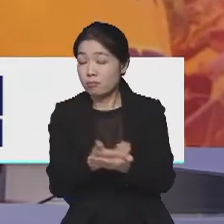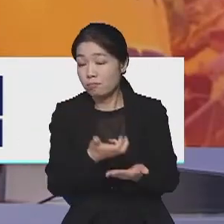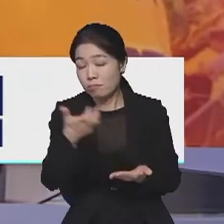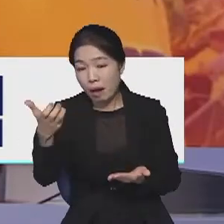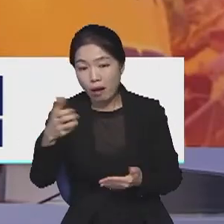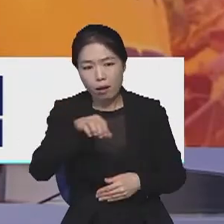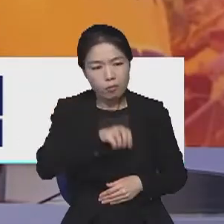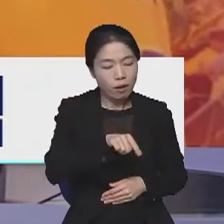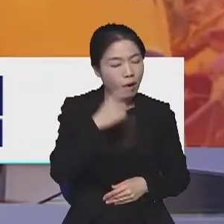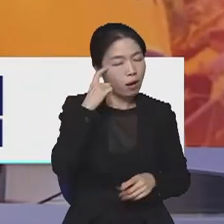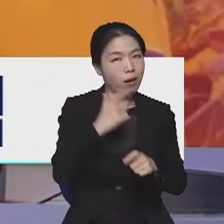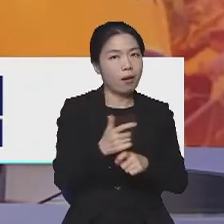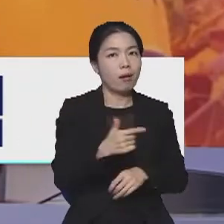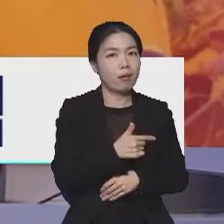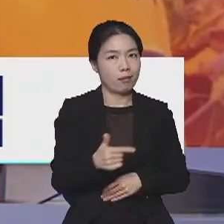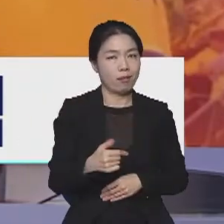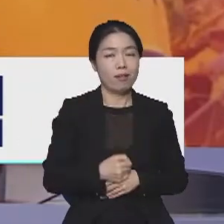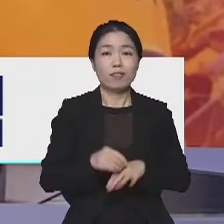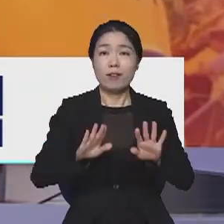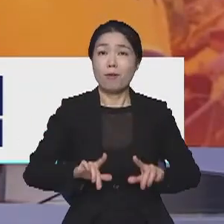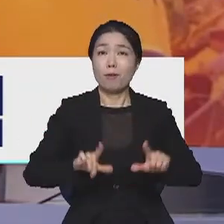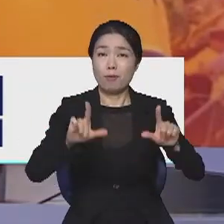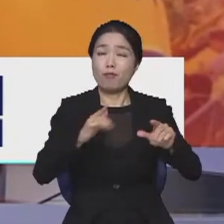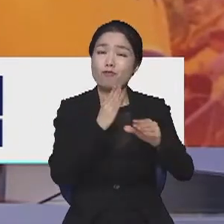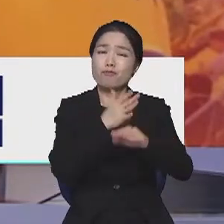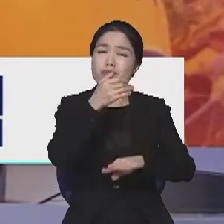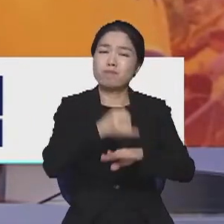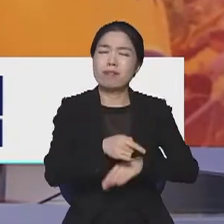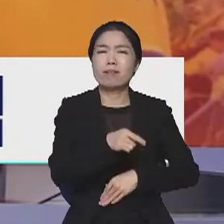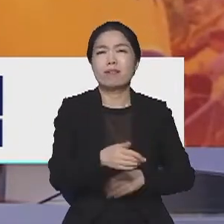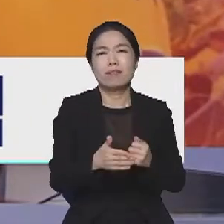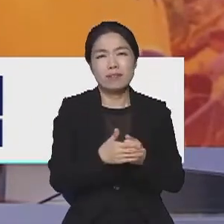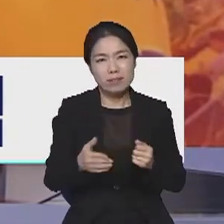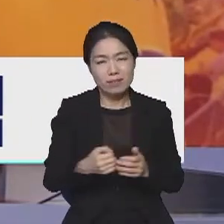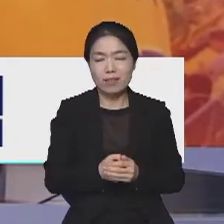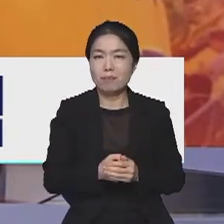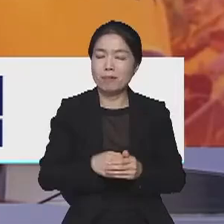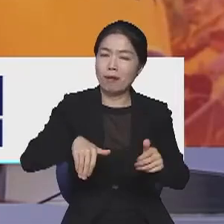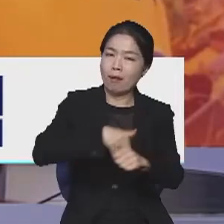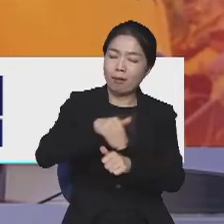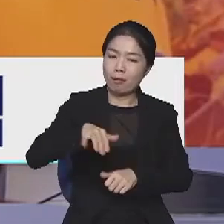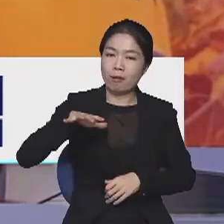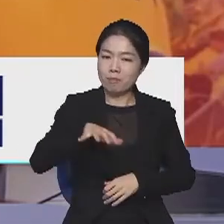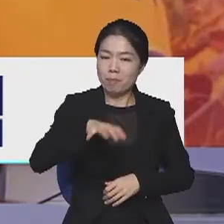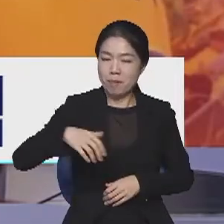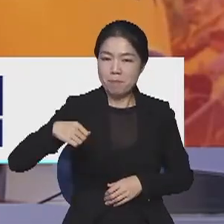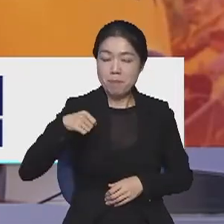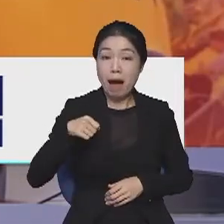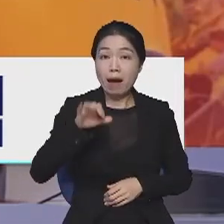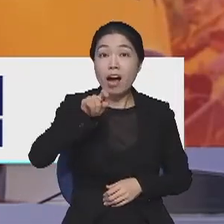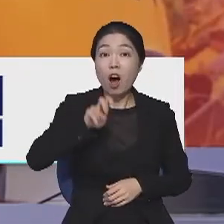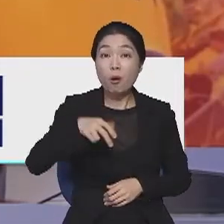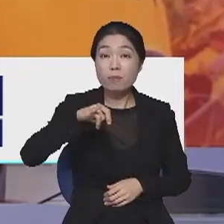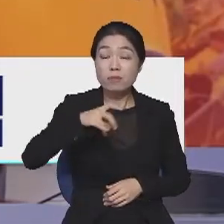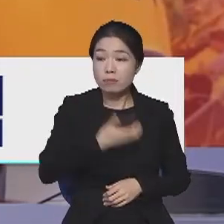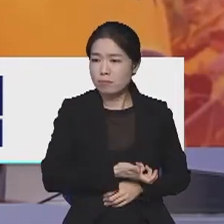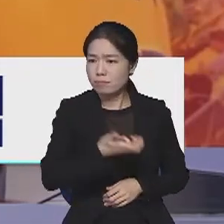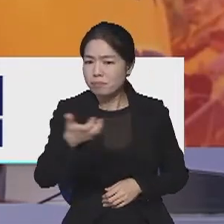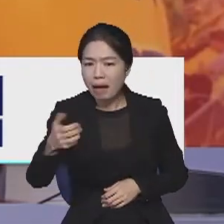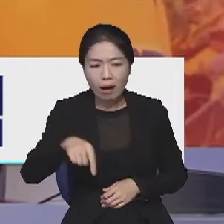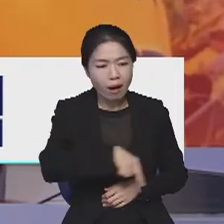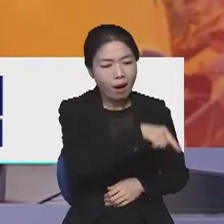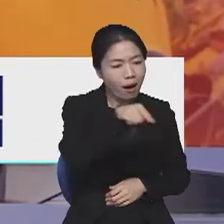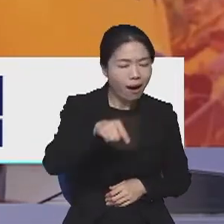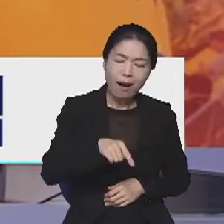고심이 깊어지고 있습니다. 특히 올 시즌 중하위권에 머물고 있어 전방의 공격력을 갖춘 엄지성의 공백은 팀